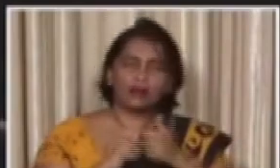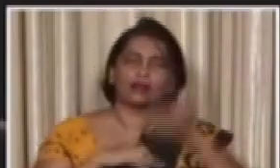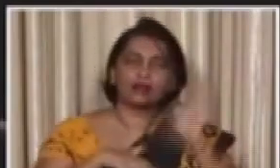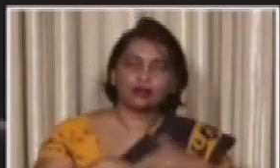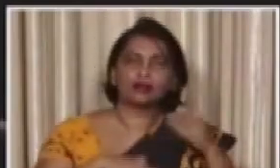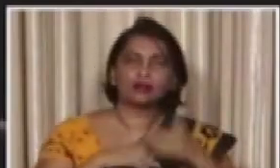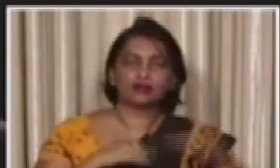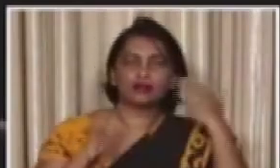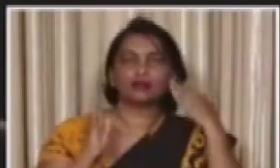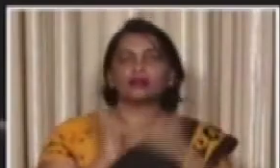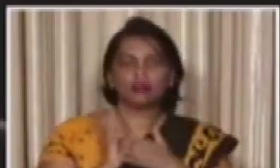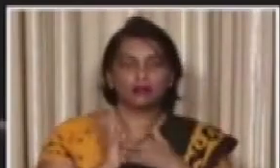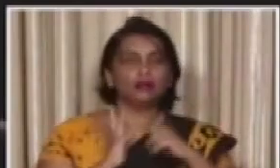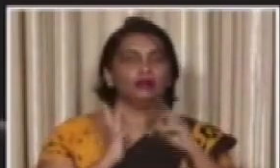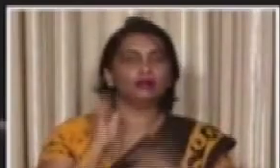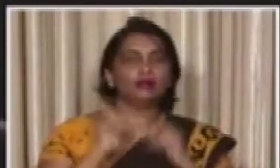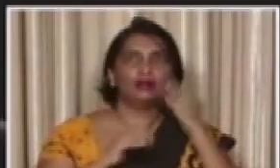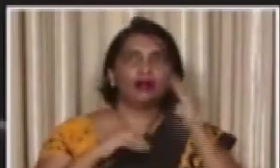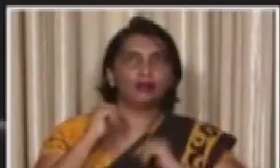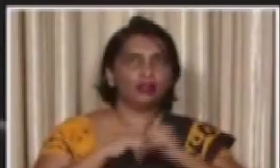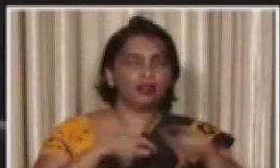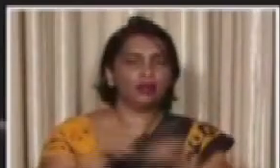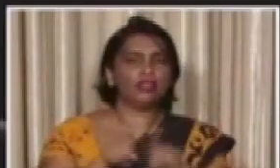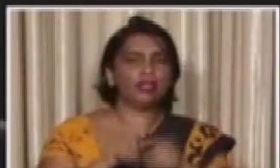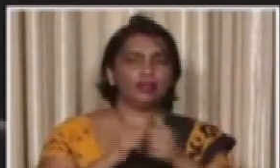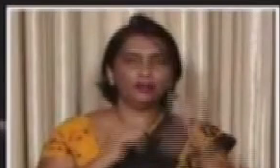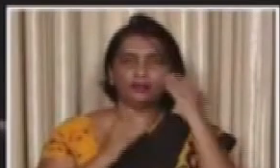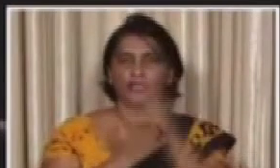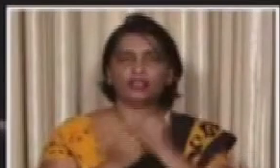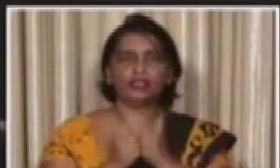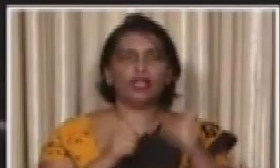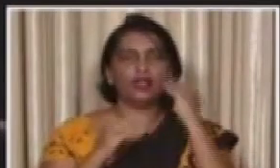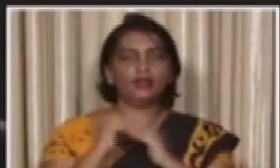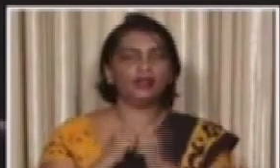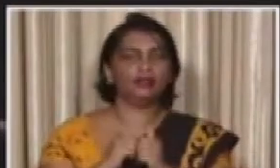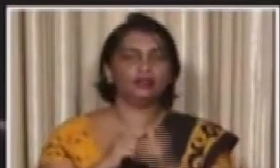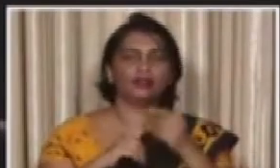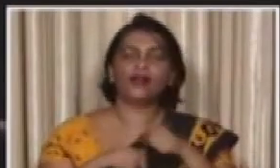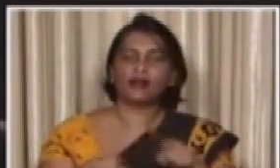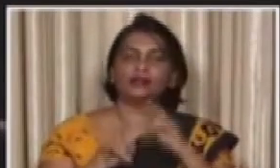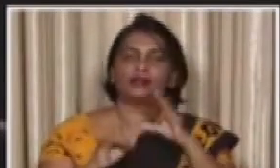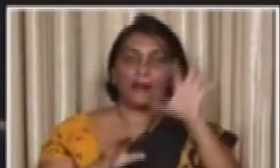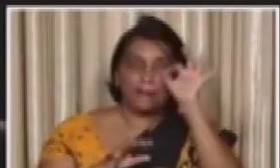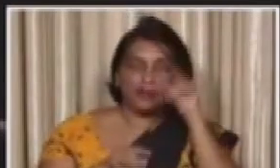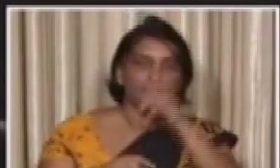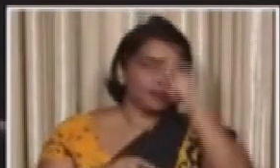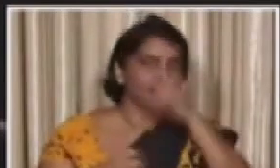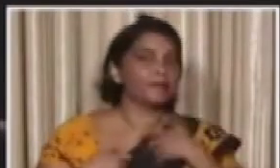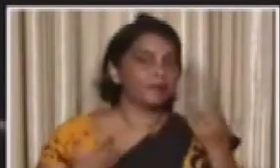දෙකඩ කරන්න බැරි වූ එක්සත් ජාතික පක්ෂය දෙකඩ වුණේ. 1951 බණ්ඩාරනායක මහත්තයාට බැරි වූ